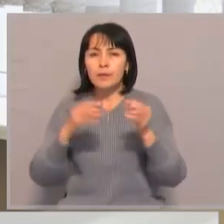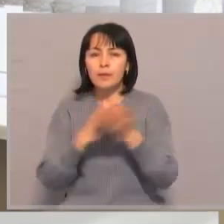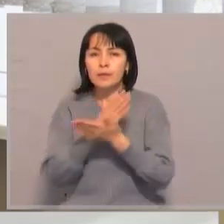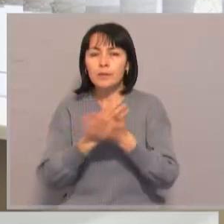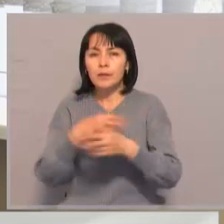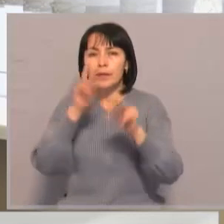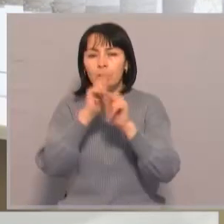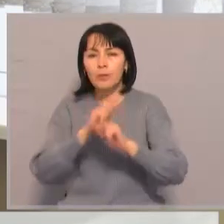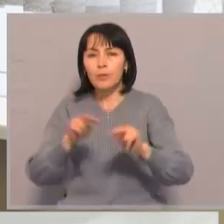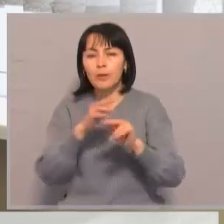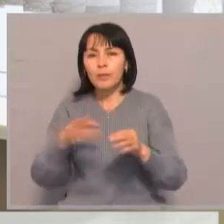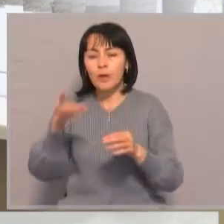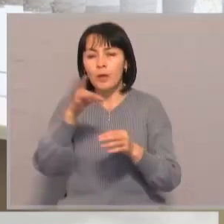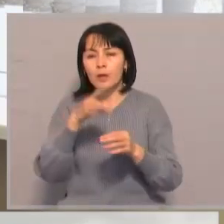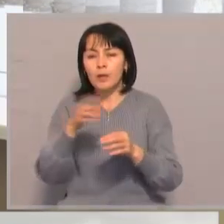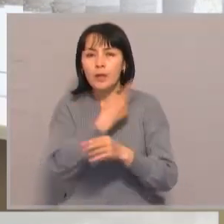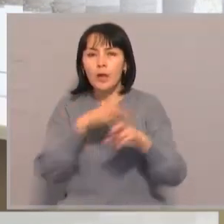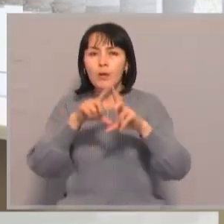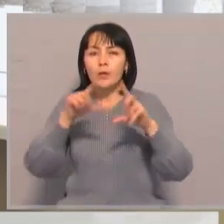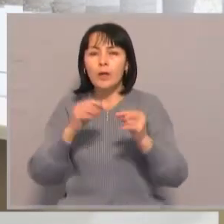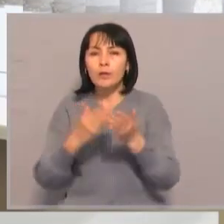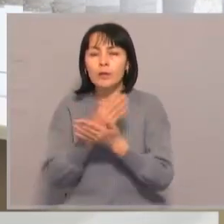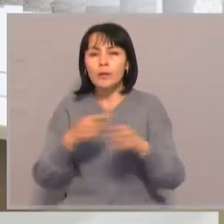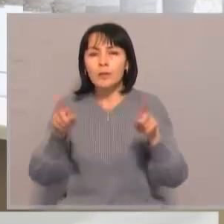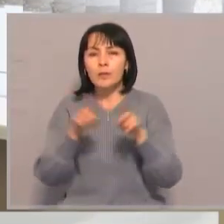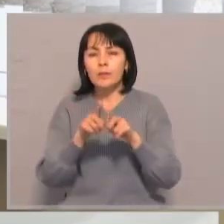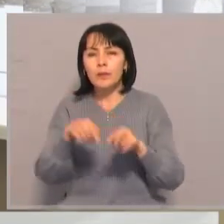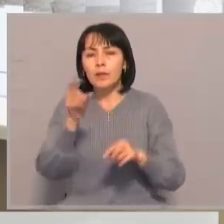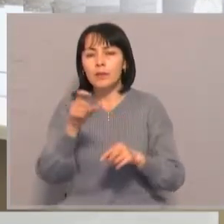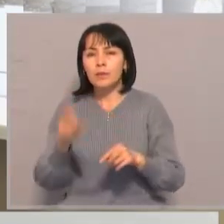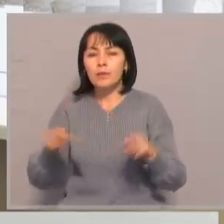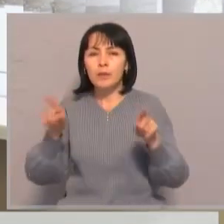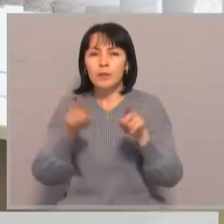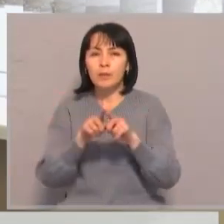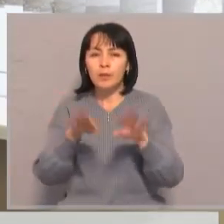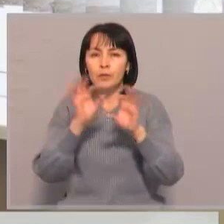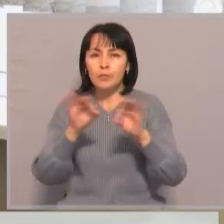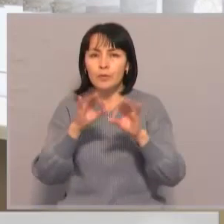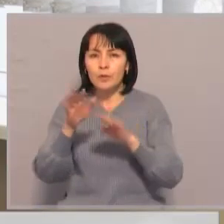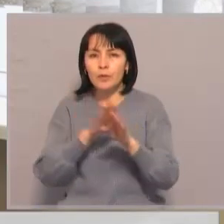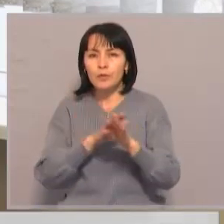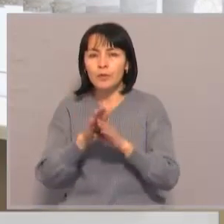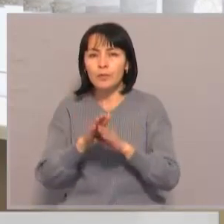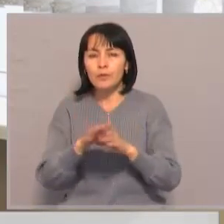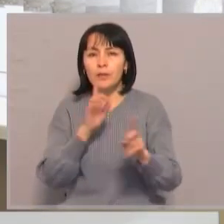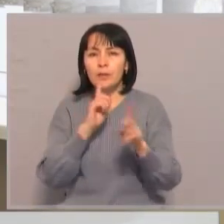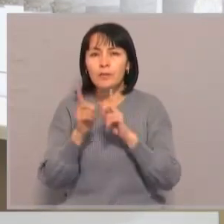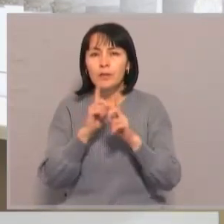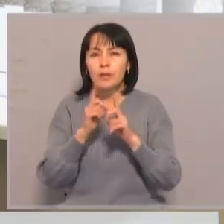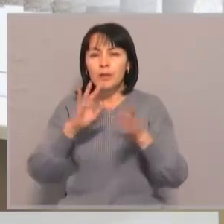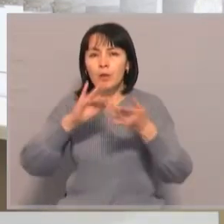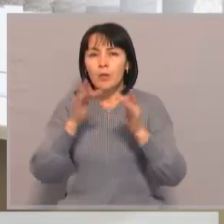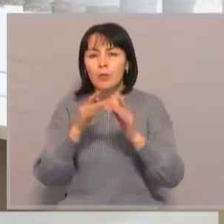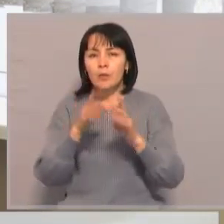қызметкерлері және аудандық аурухана қызметкерлерімен, тұрғындармен түсіндіру жұмыстарын жүргіземіз. Ол семинарлар,